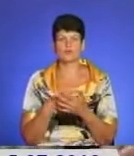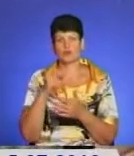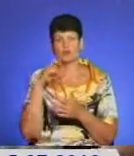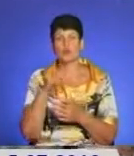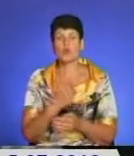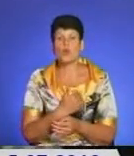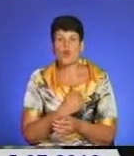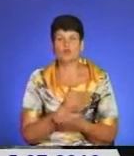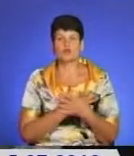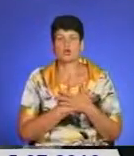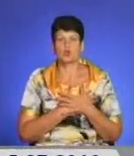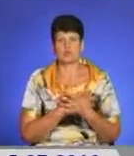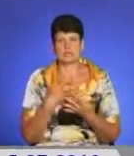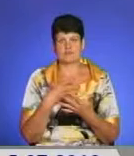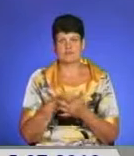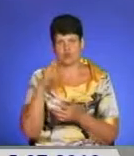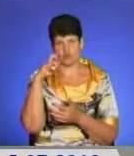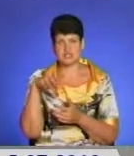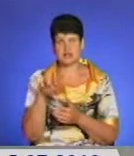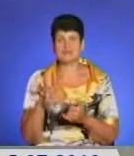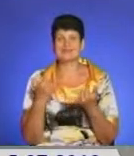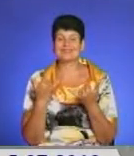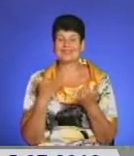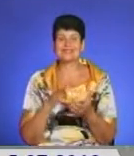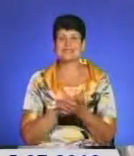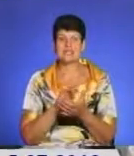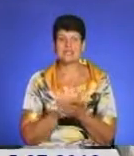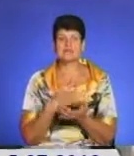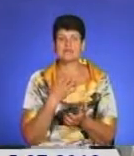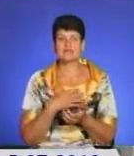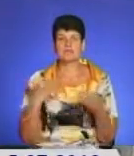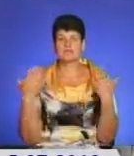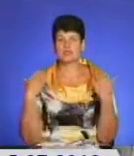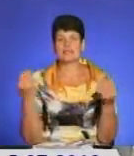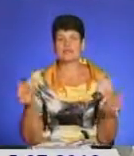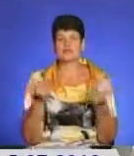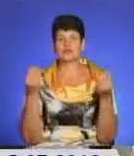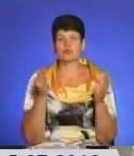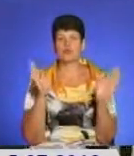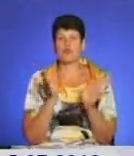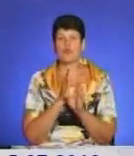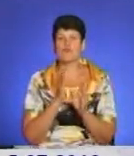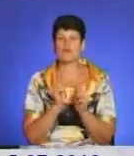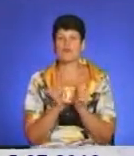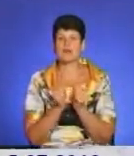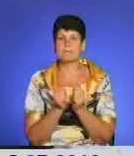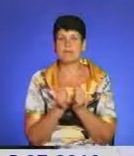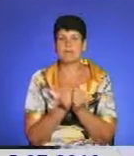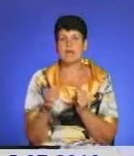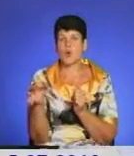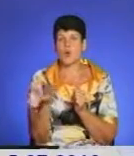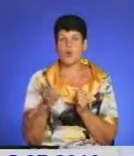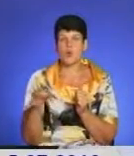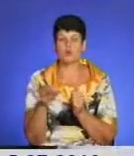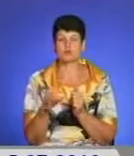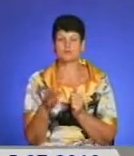вони хочуть і люблять свою державу. Нові знайомства і, що важливо, відпочинок на свіжому повітрі, біля ставка, з безпечним доглядом і